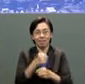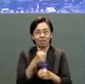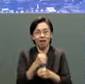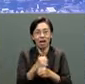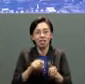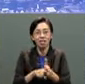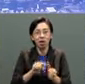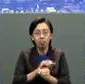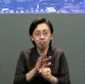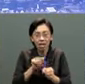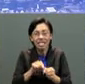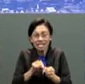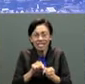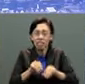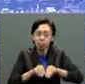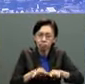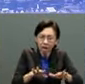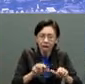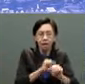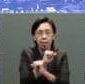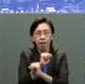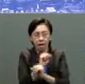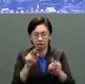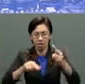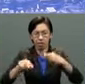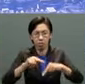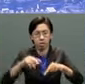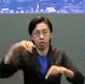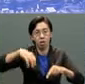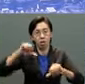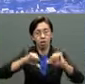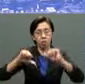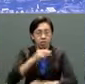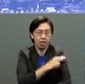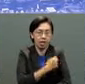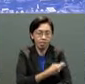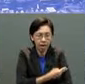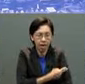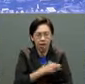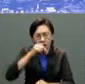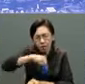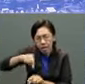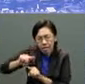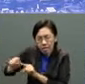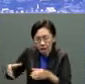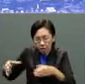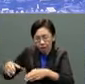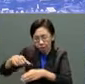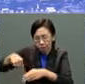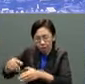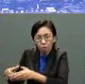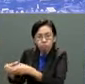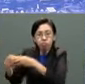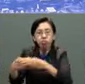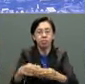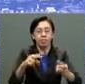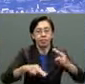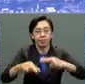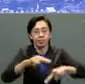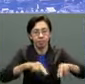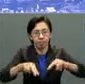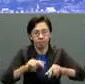าทีมของผู้ที่จะเข้าไปตรวจนะครับของกรมวิทยาศาสตร์การแพทย์ของอะไรทั้งหลายเข้าไปเช่นเดียวกันกับทางเรื่อง